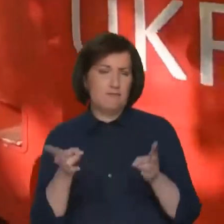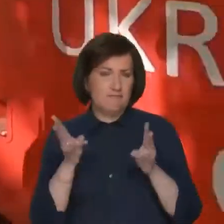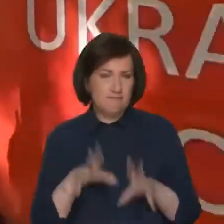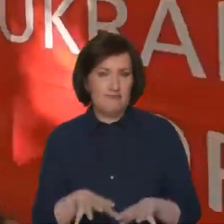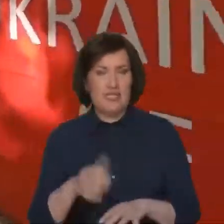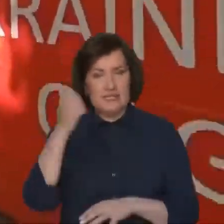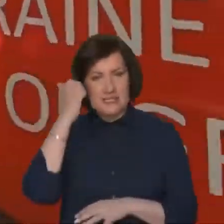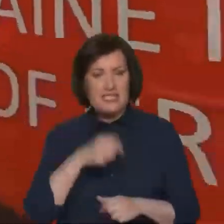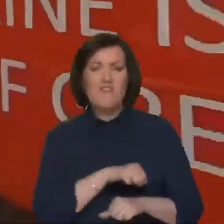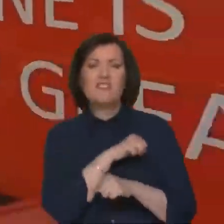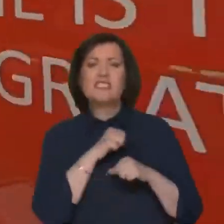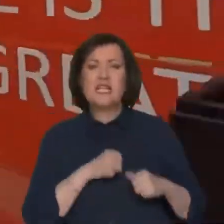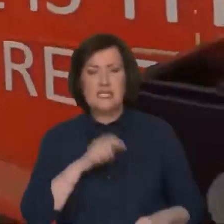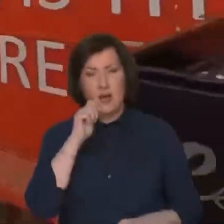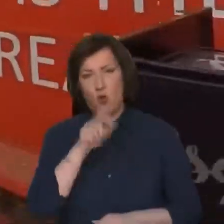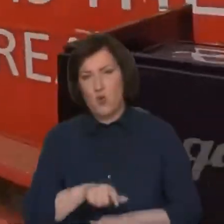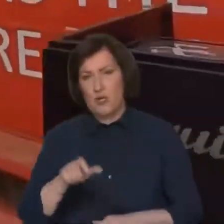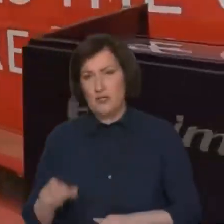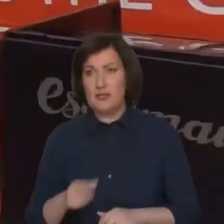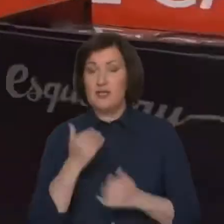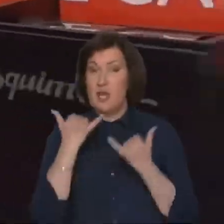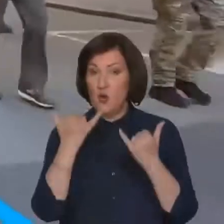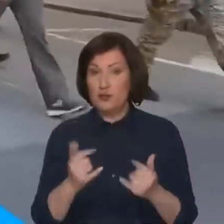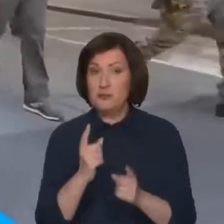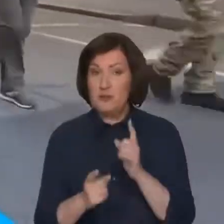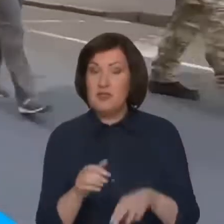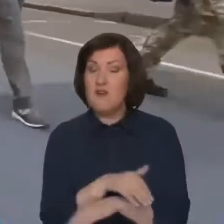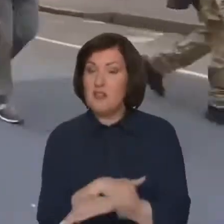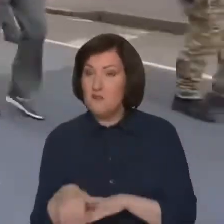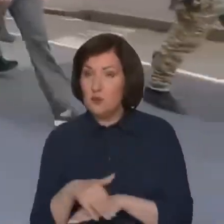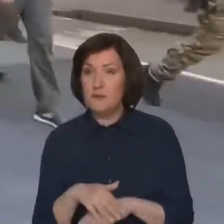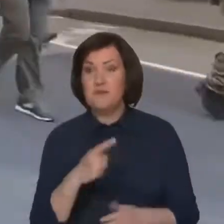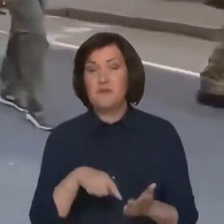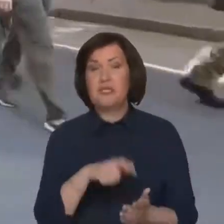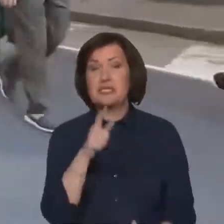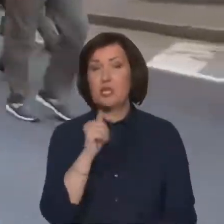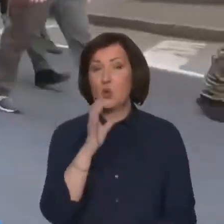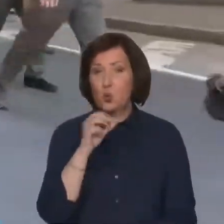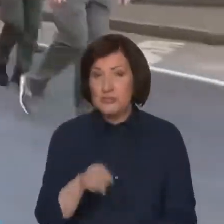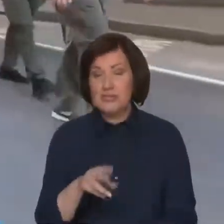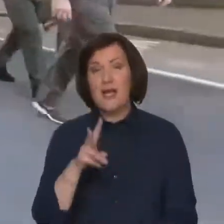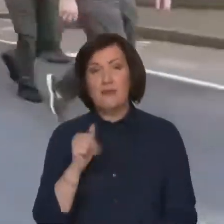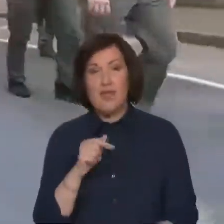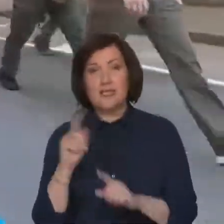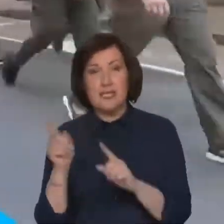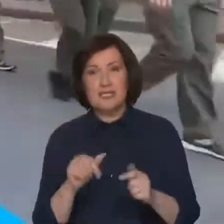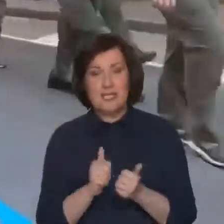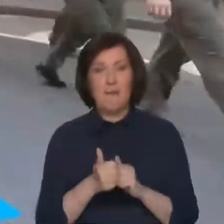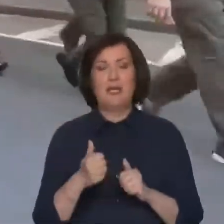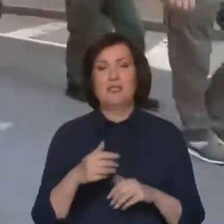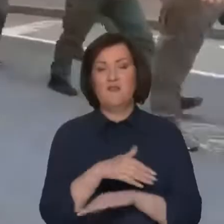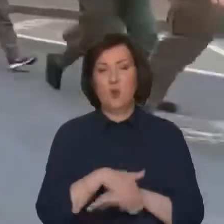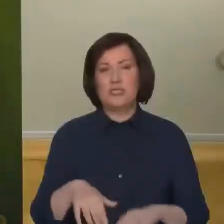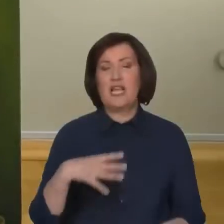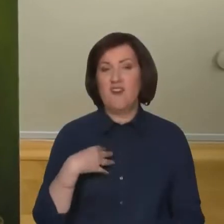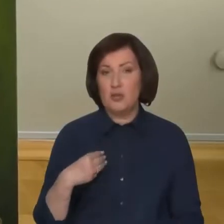серцях українців. На його честь перейменували вулицю. Так нині у місті Хус на Закарпатті замість вулиці Льва Толстого